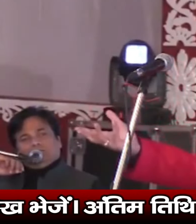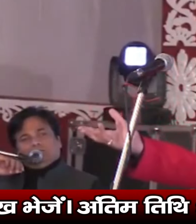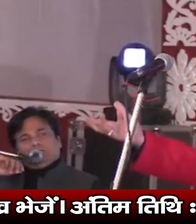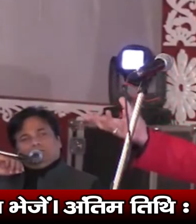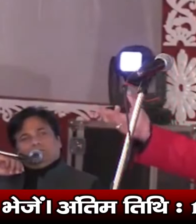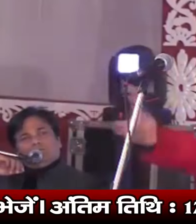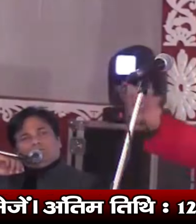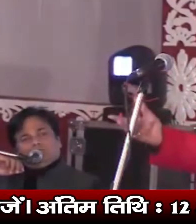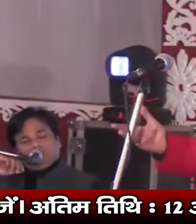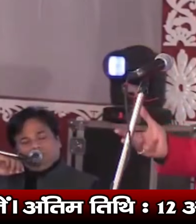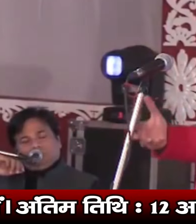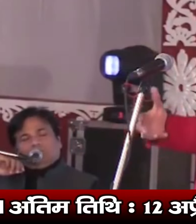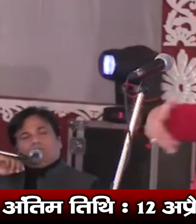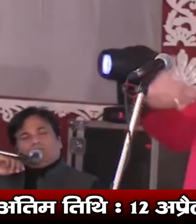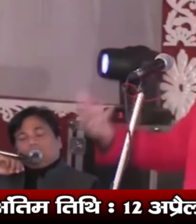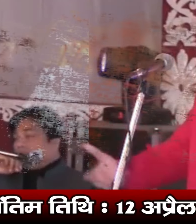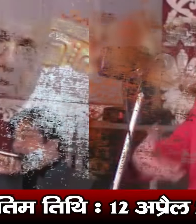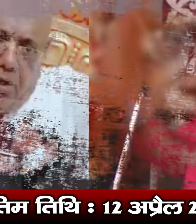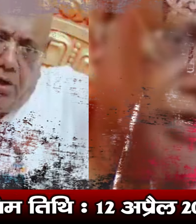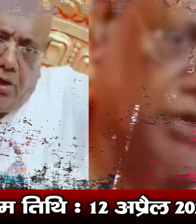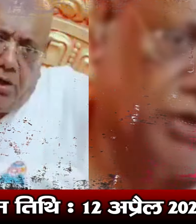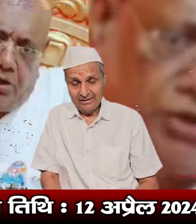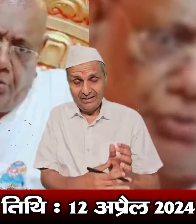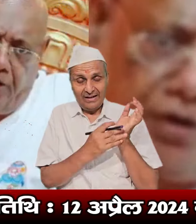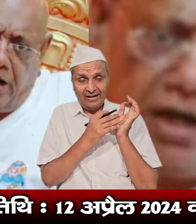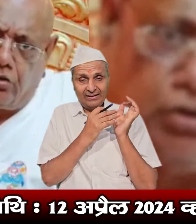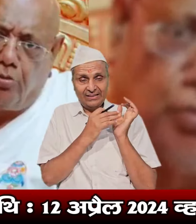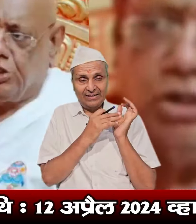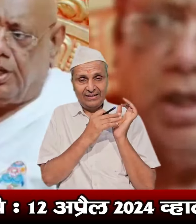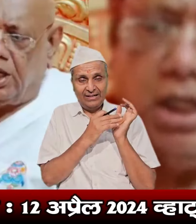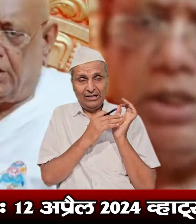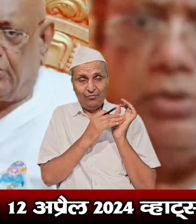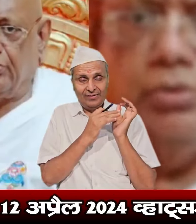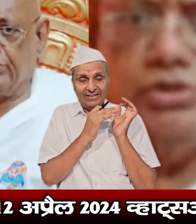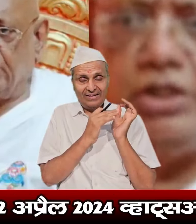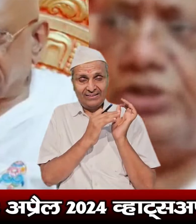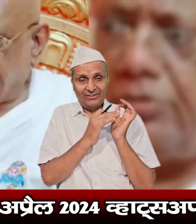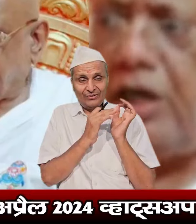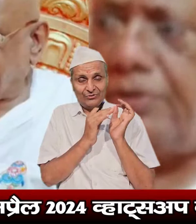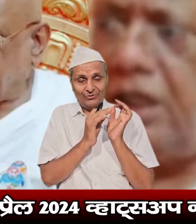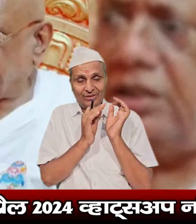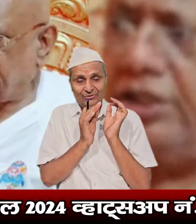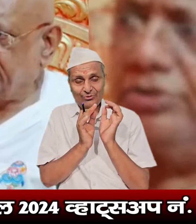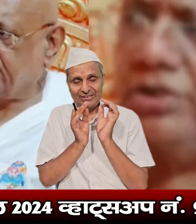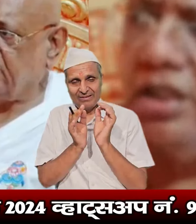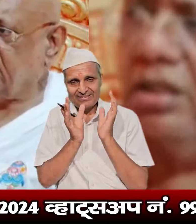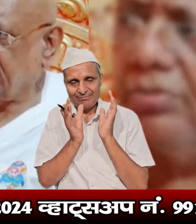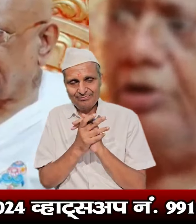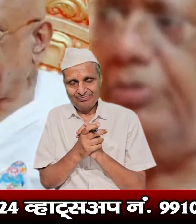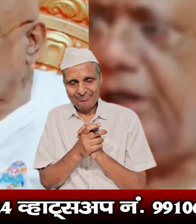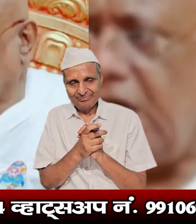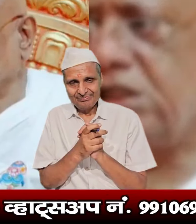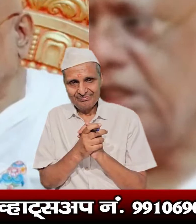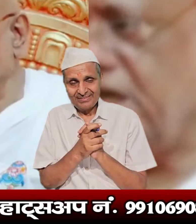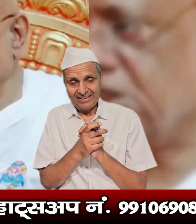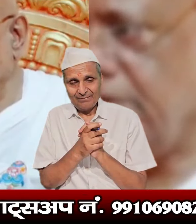निभाते हम पाखंड करते हैं हम लोग है ही ऐसे हम जताने की कोशिश करते हैं ये आचार्य विजय रत्न सुंदर सूरी जी माहा